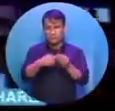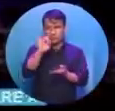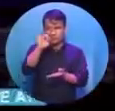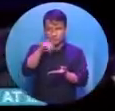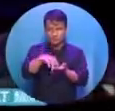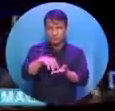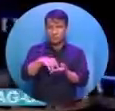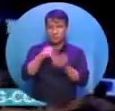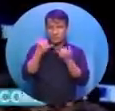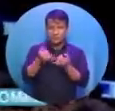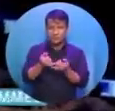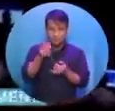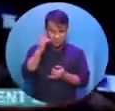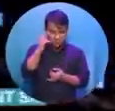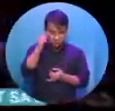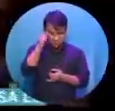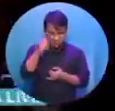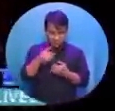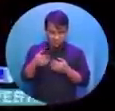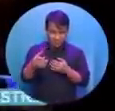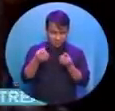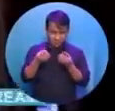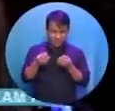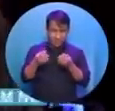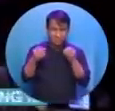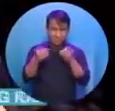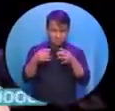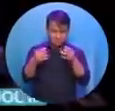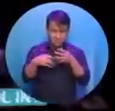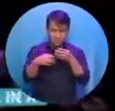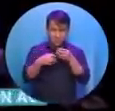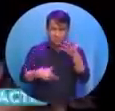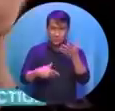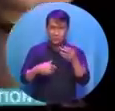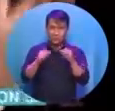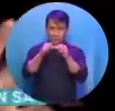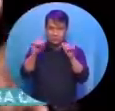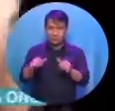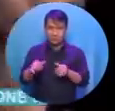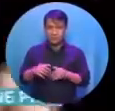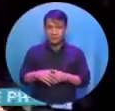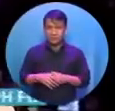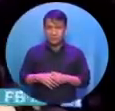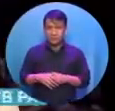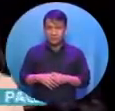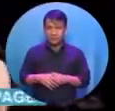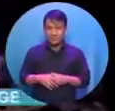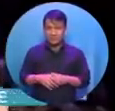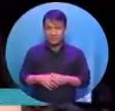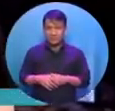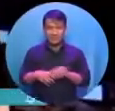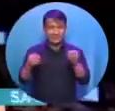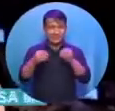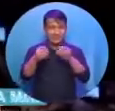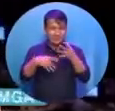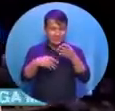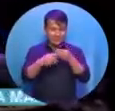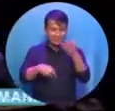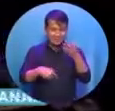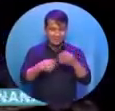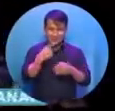na. Pero ito, Idol Rafi, ah, sa sobrang dami nagko-comment, ito yung bago nilang sistema. Magko-comment sila sabay yung number nila. Pero sabi ni Princess